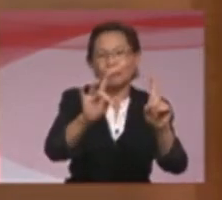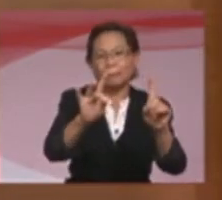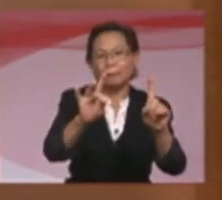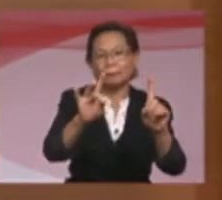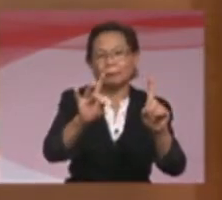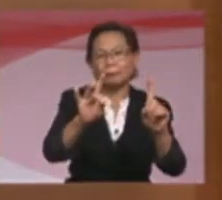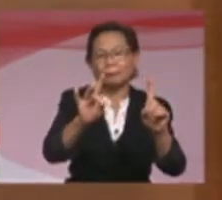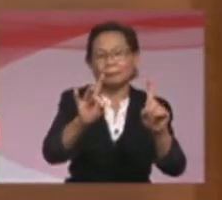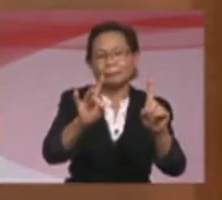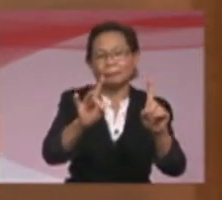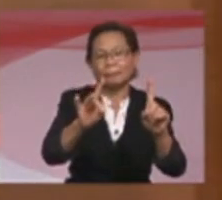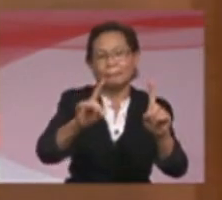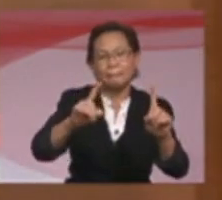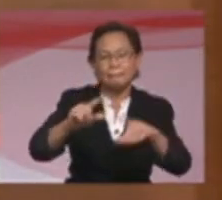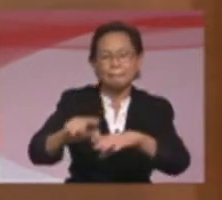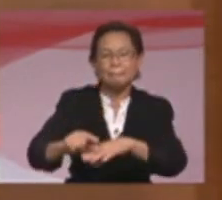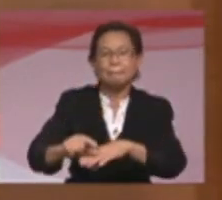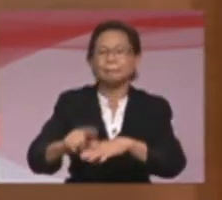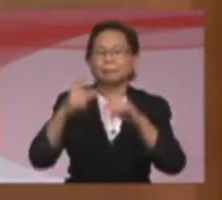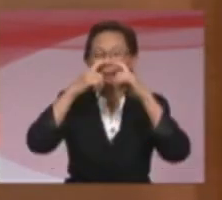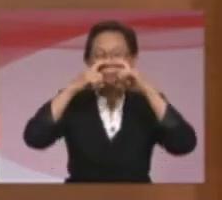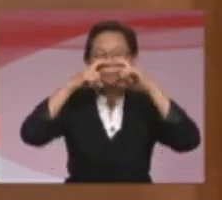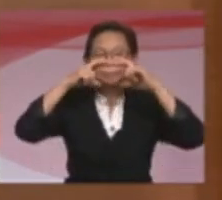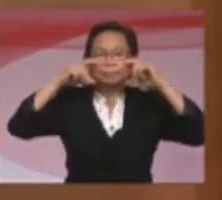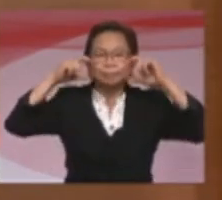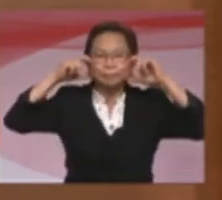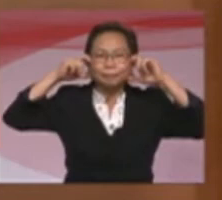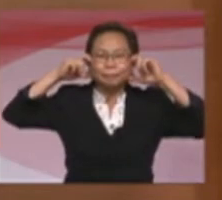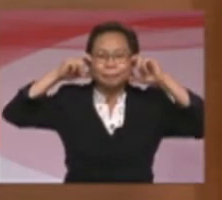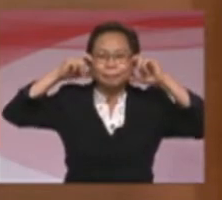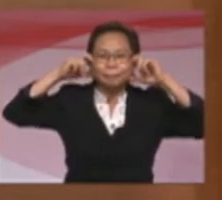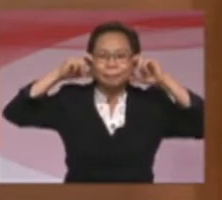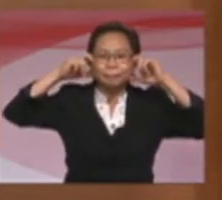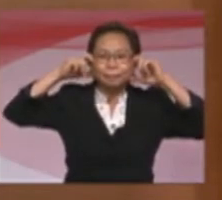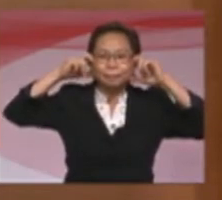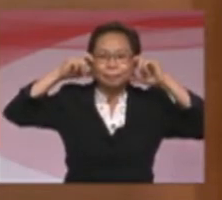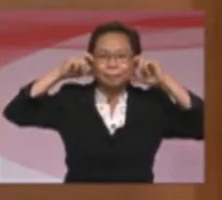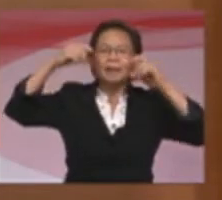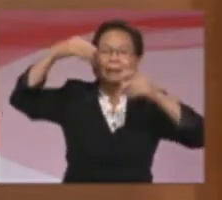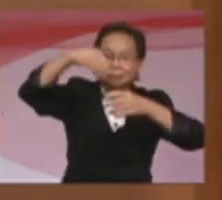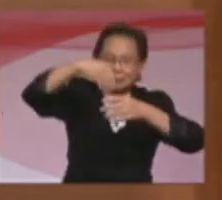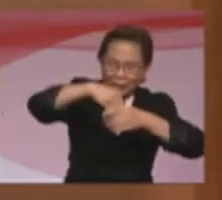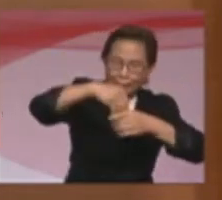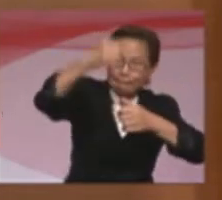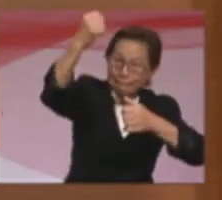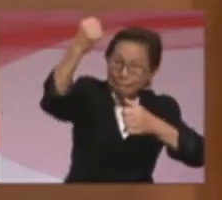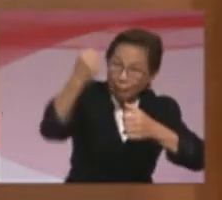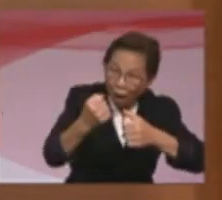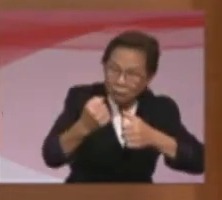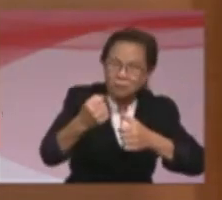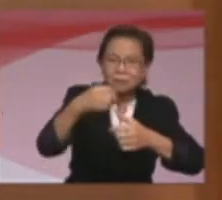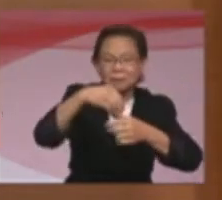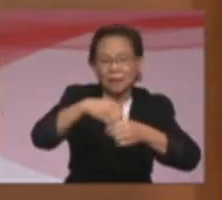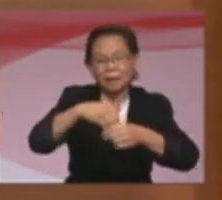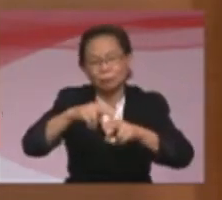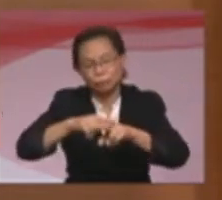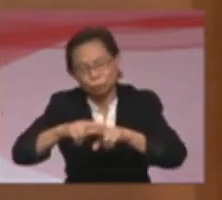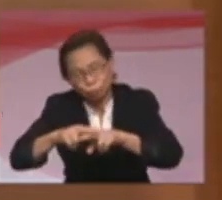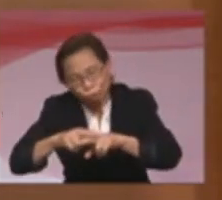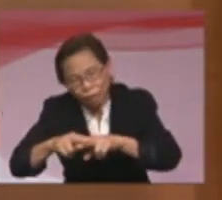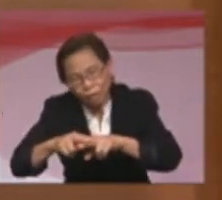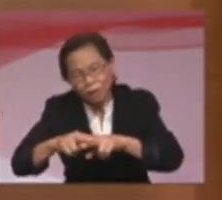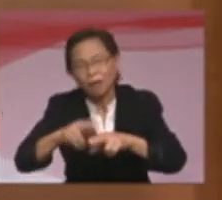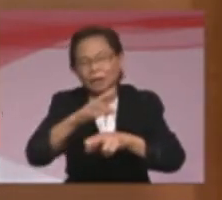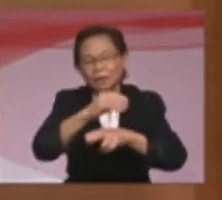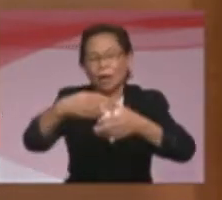Ogos, pemakaian pelitup muka di dalam pengangkutan awam dan tempat-tempat